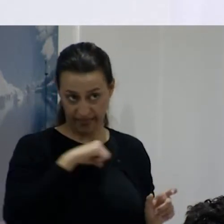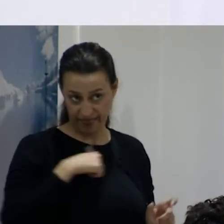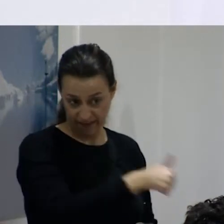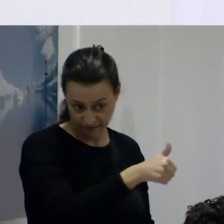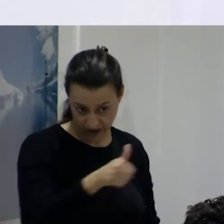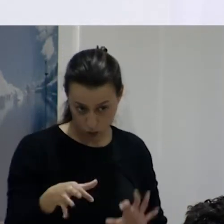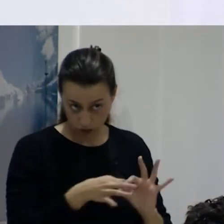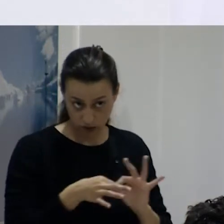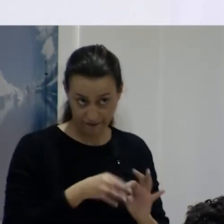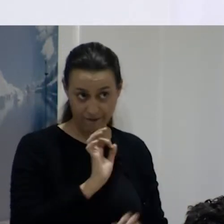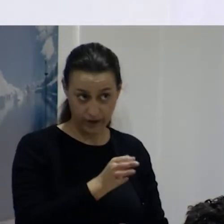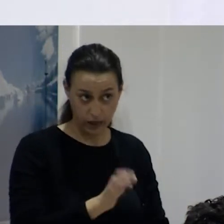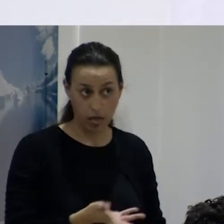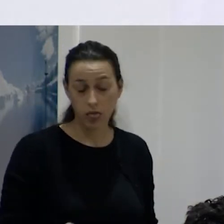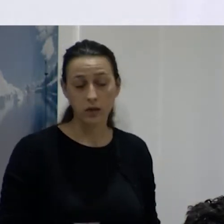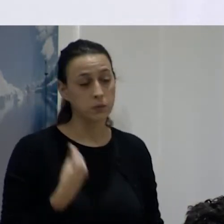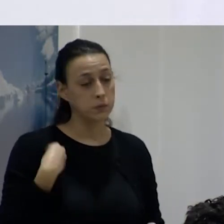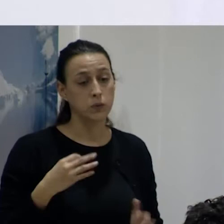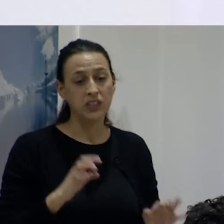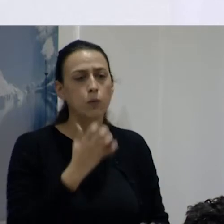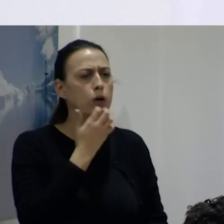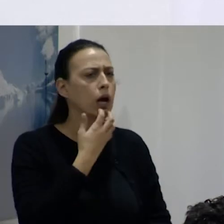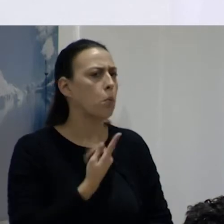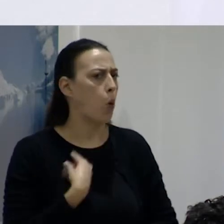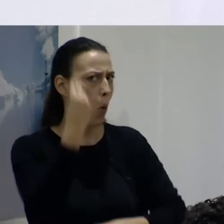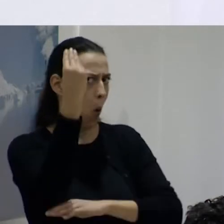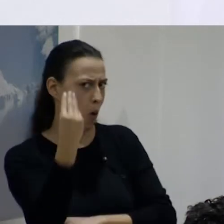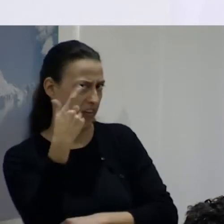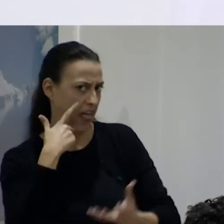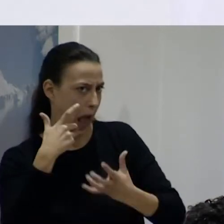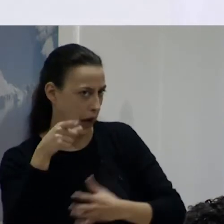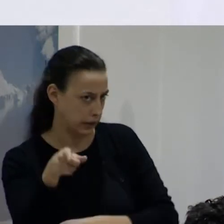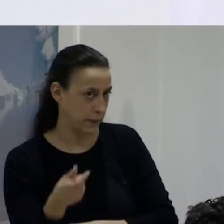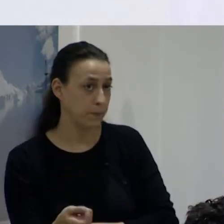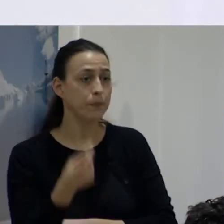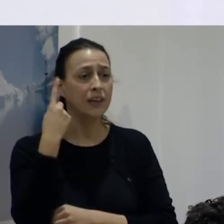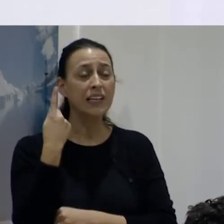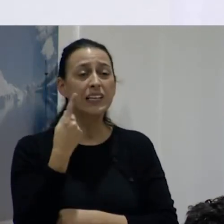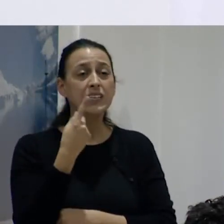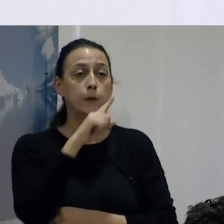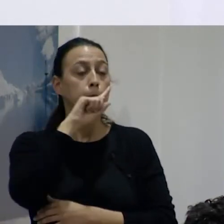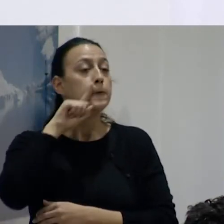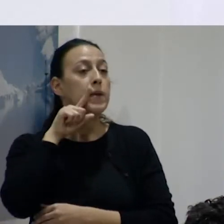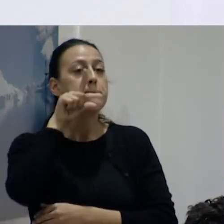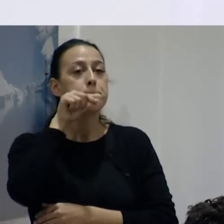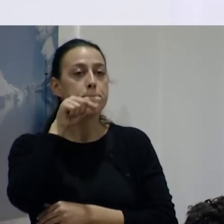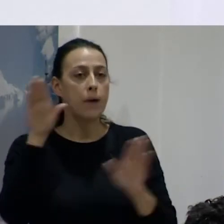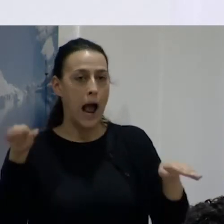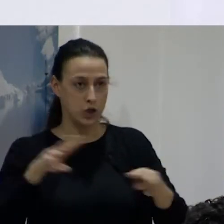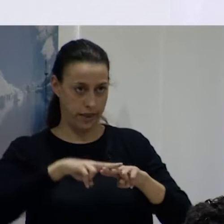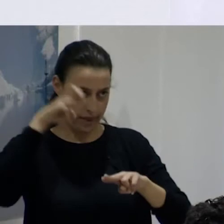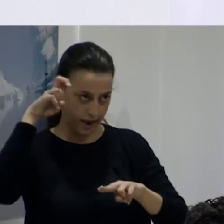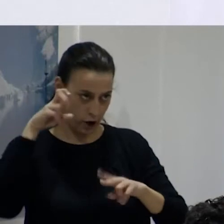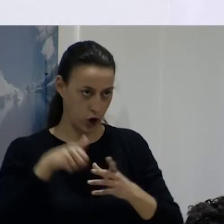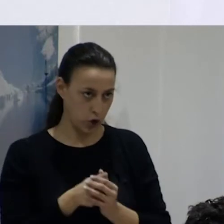com el de les novel·les. Coneixem una obra d'art, Els ocells negres, el quadre de Braque que